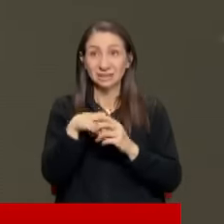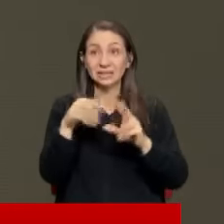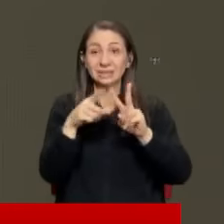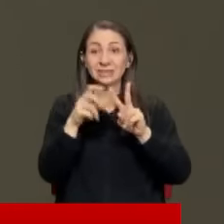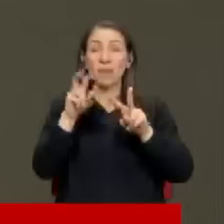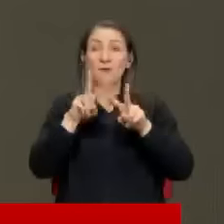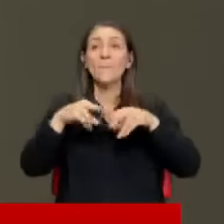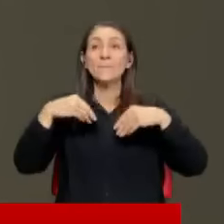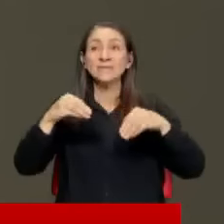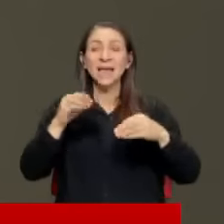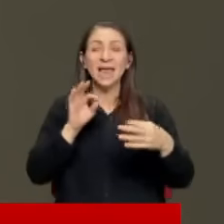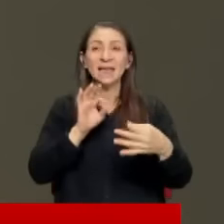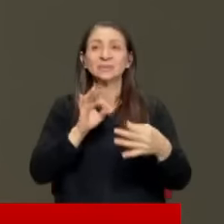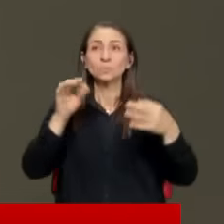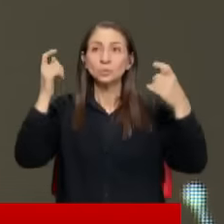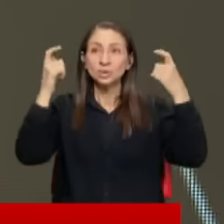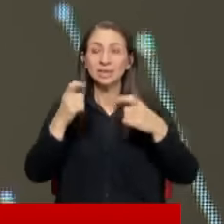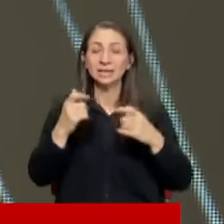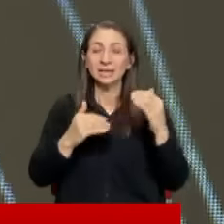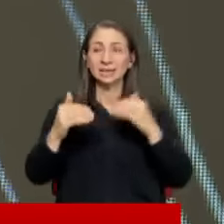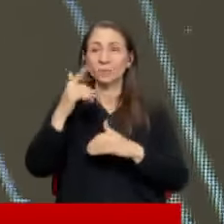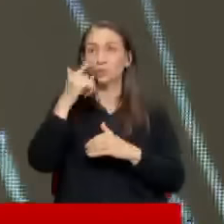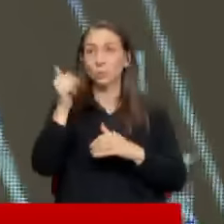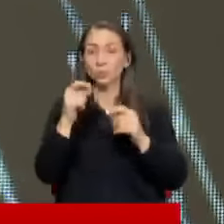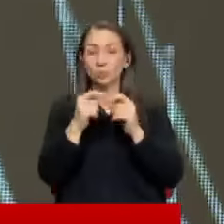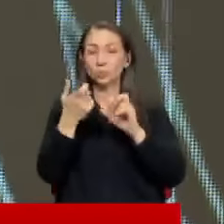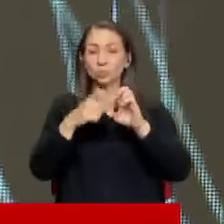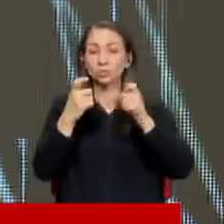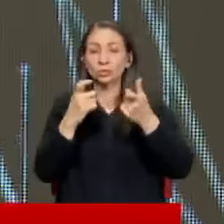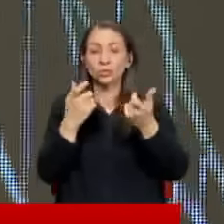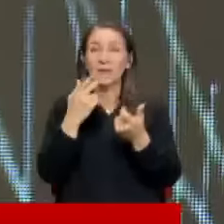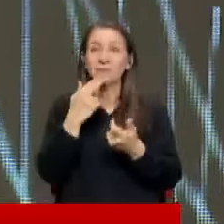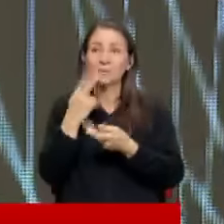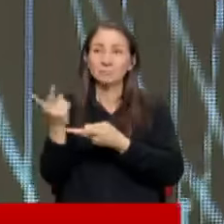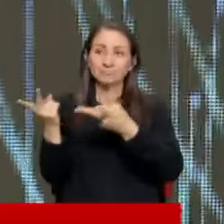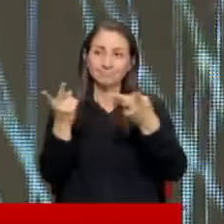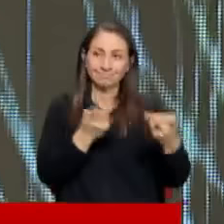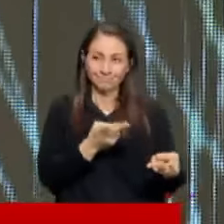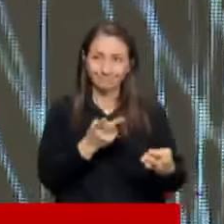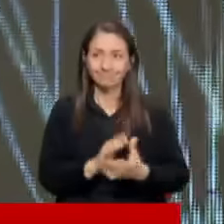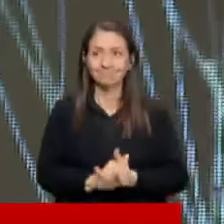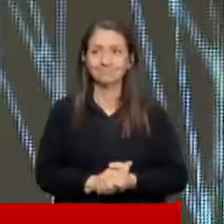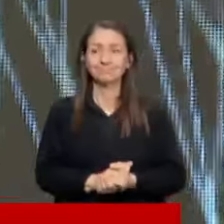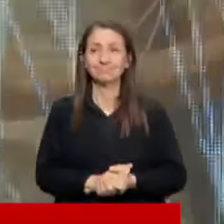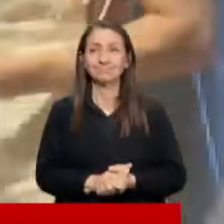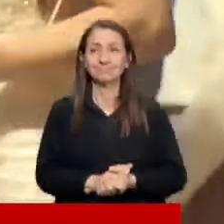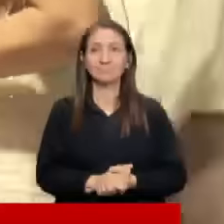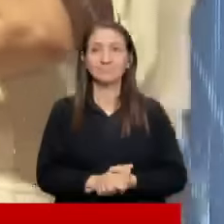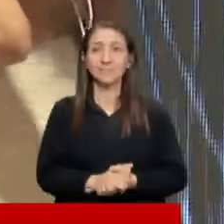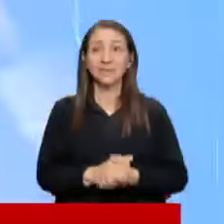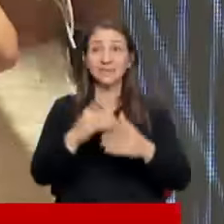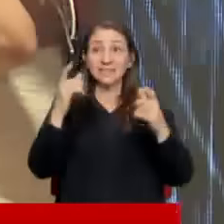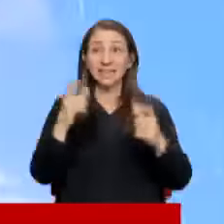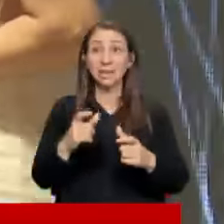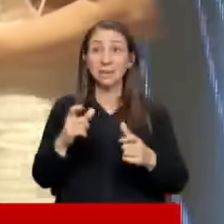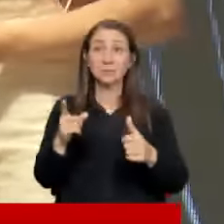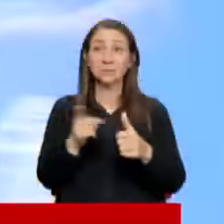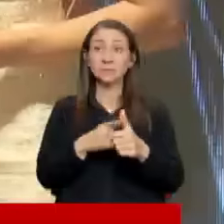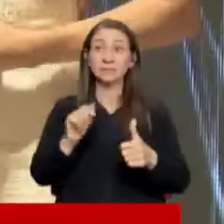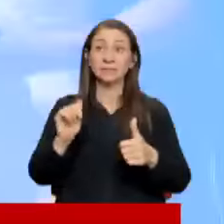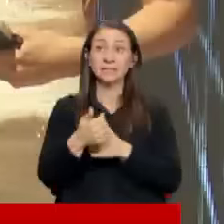NAV'ın pazarlama ve iletişimden sorumlu kıdemli müdürü Sayın Burcu Er Yılmaz'ı alkışlarınızla sahneye davet ediyoruz. Sektörlerinde öne